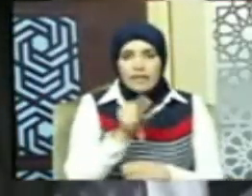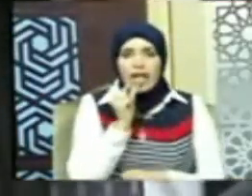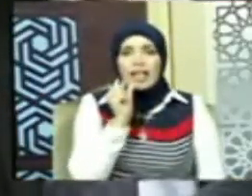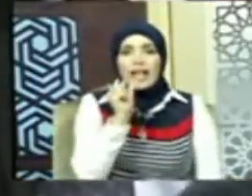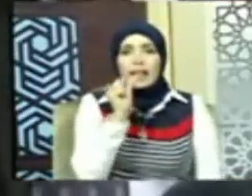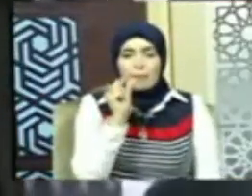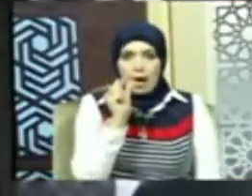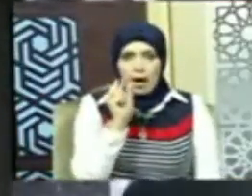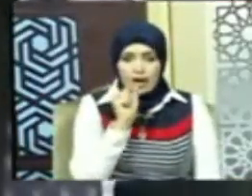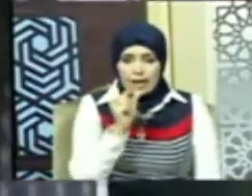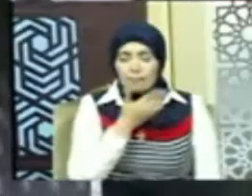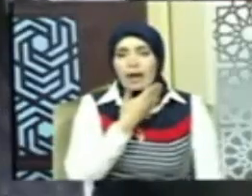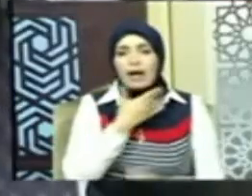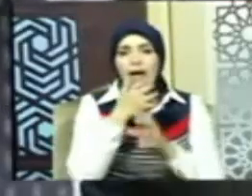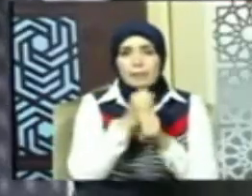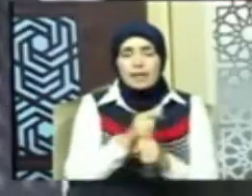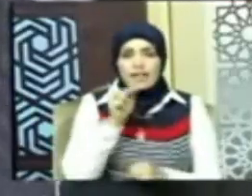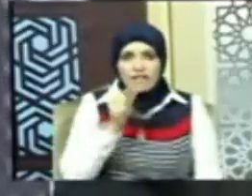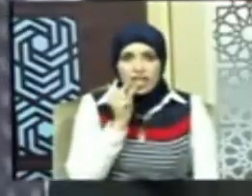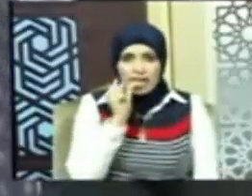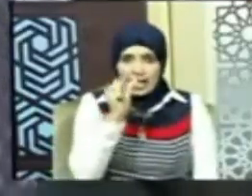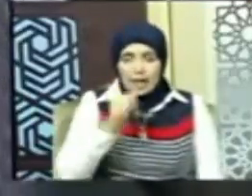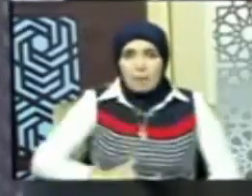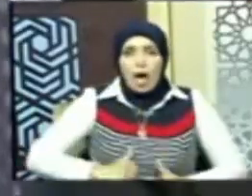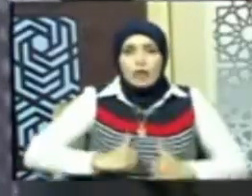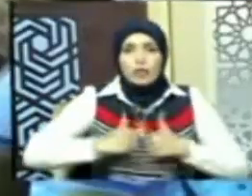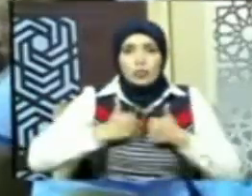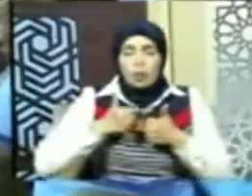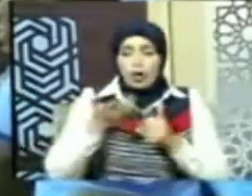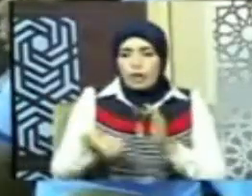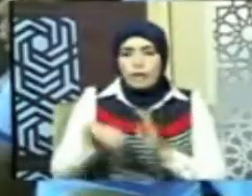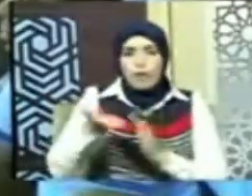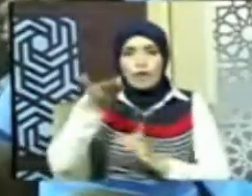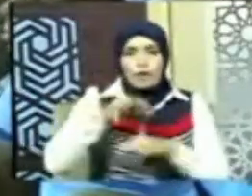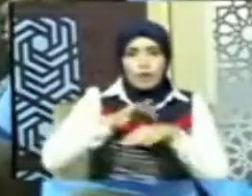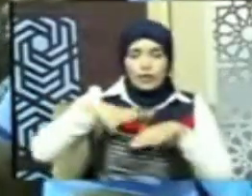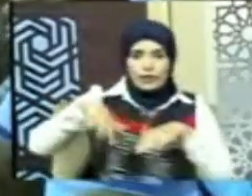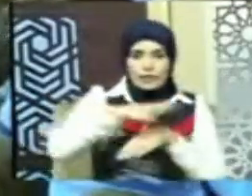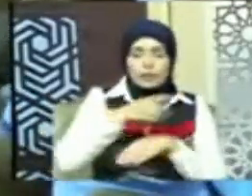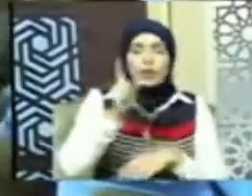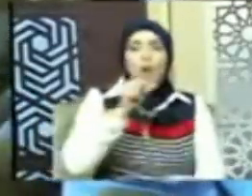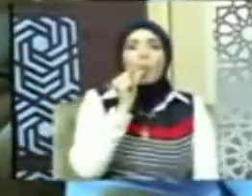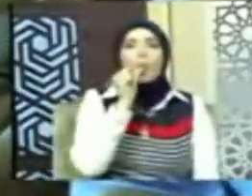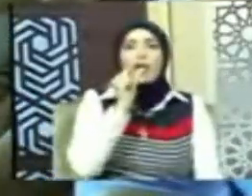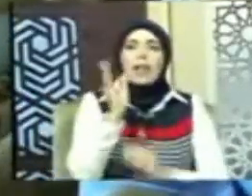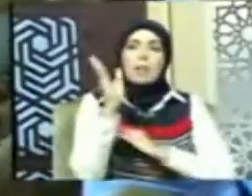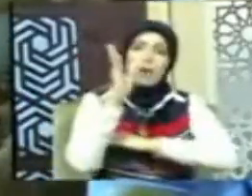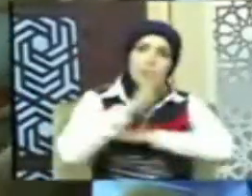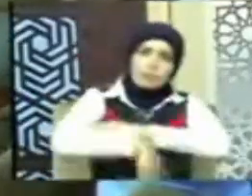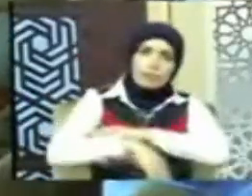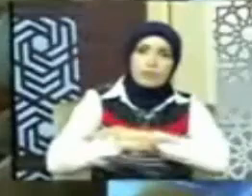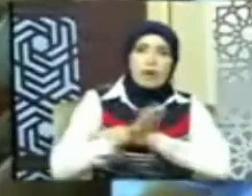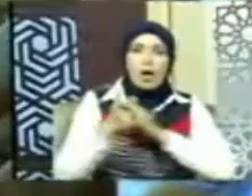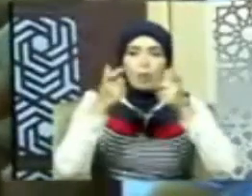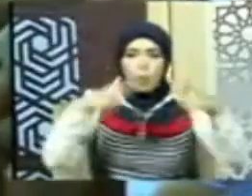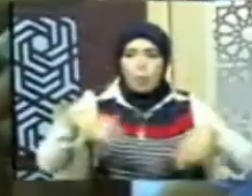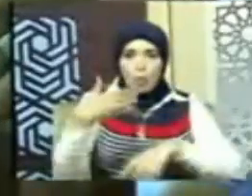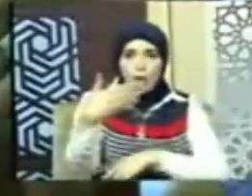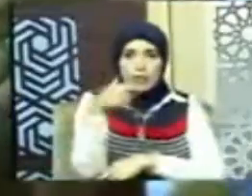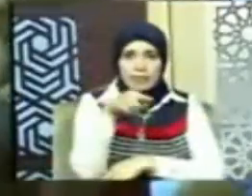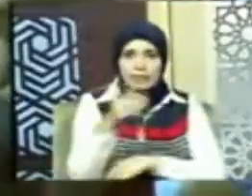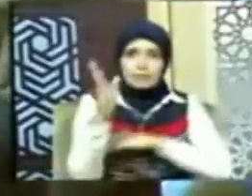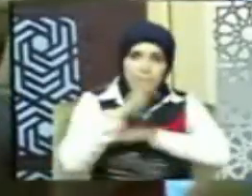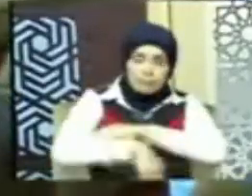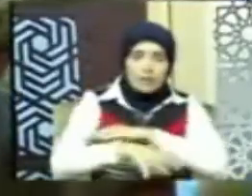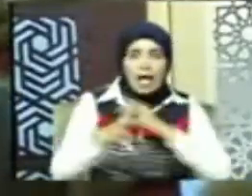أمة، وكلمة تهلك أمة أو توقع وطنا في قلق